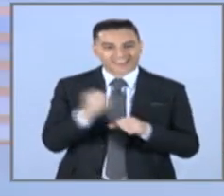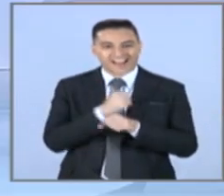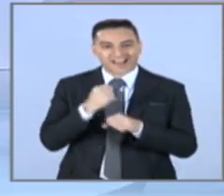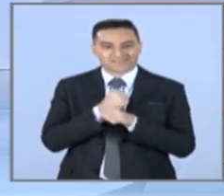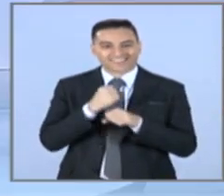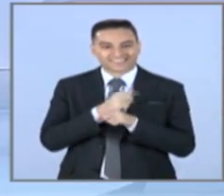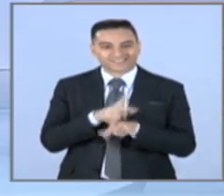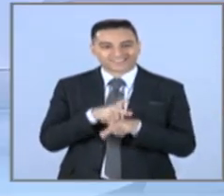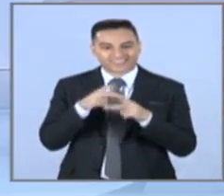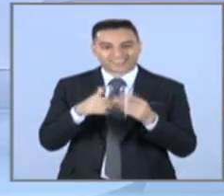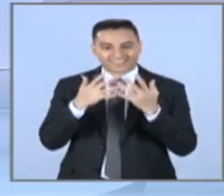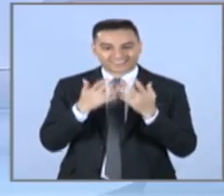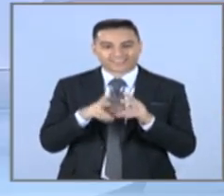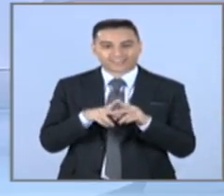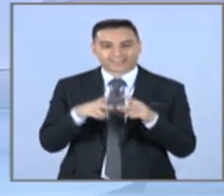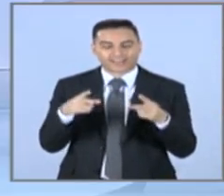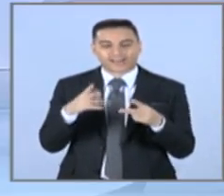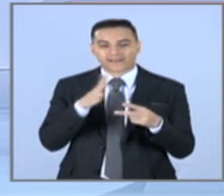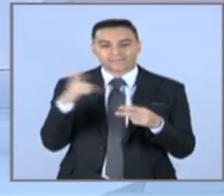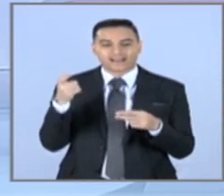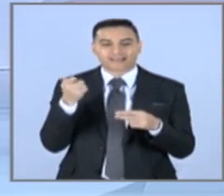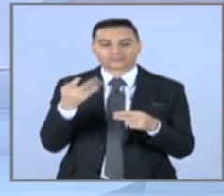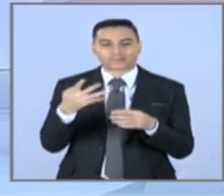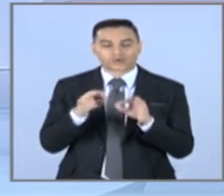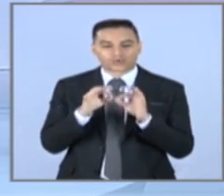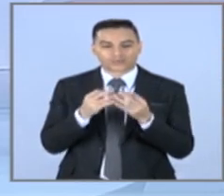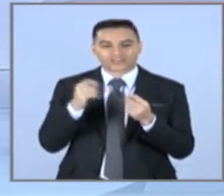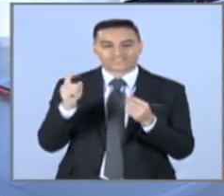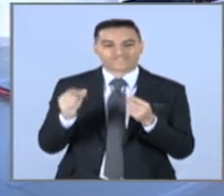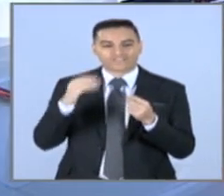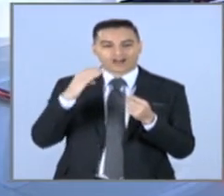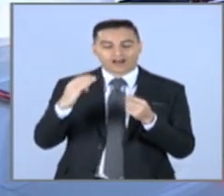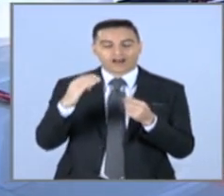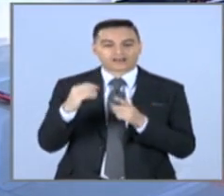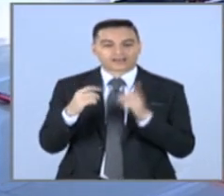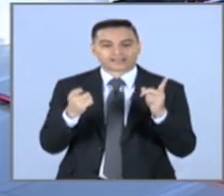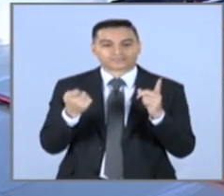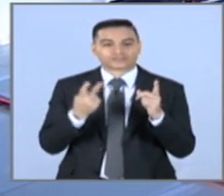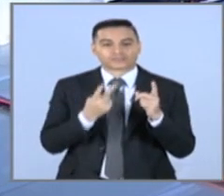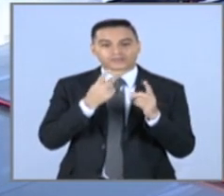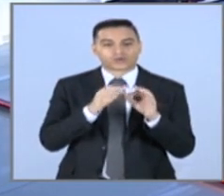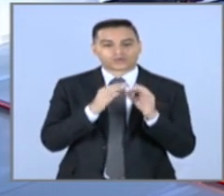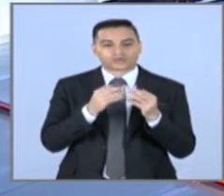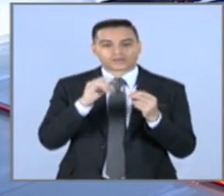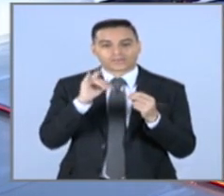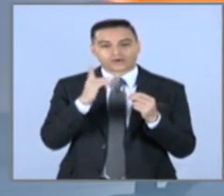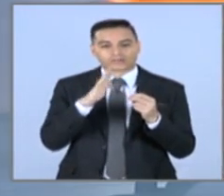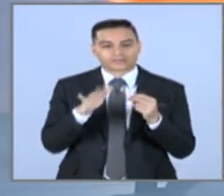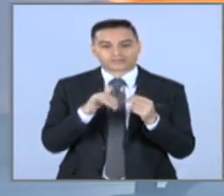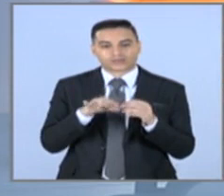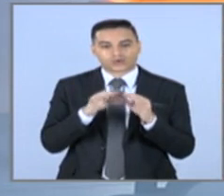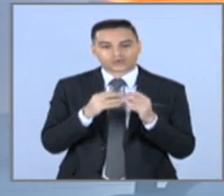خالص. النتيجه اتغيرت، 145 عيله فراج، 75 عيله مرسي. عيله